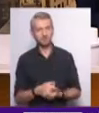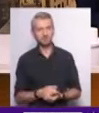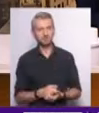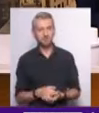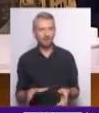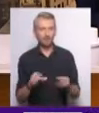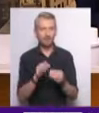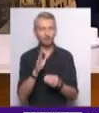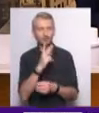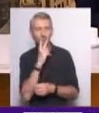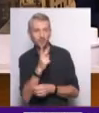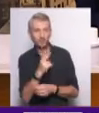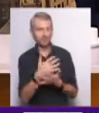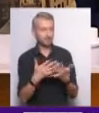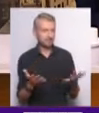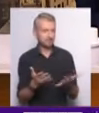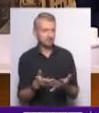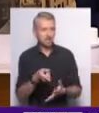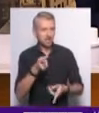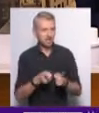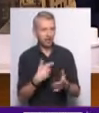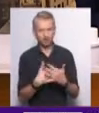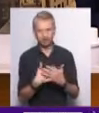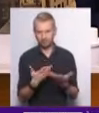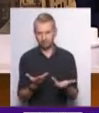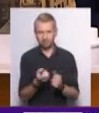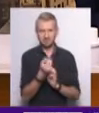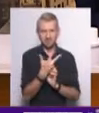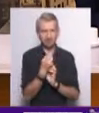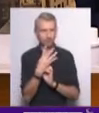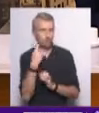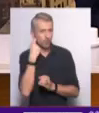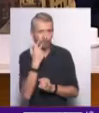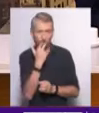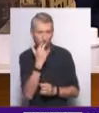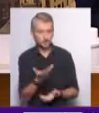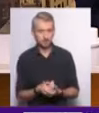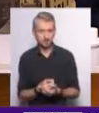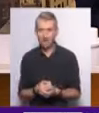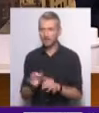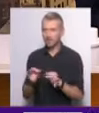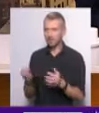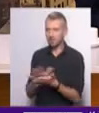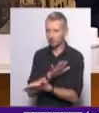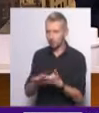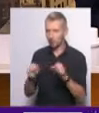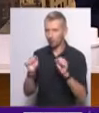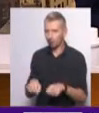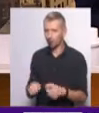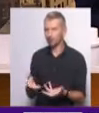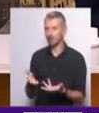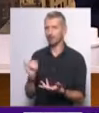Разом будемо дивитися і все інше. Там, ну, реально десь років 13-14, тому... То, звичайно, безкоштовно можна